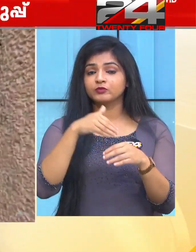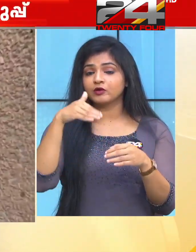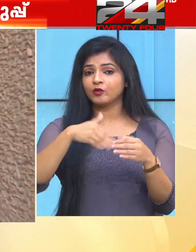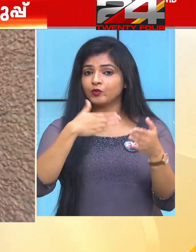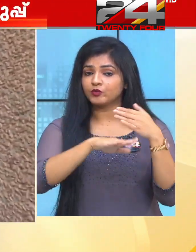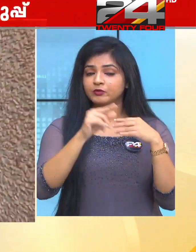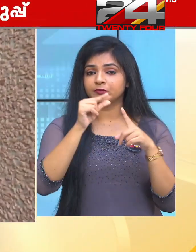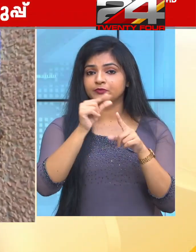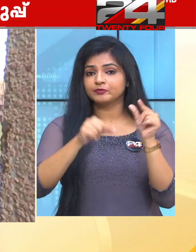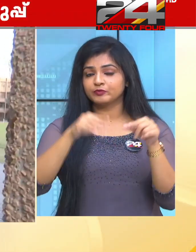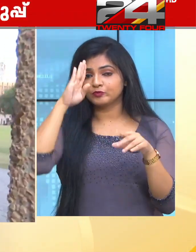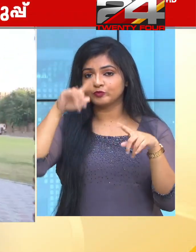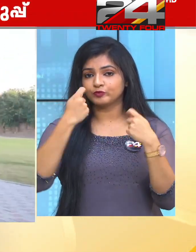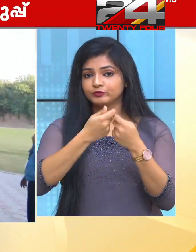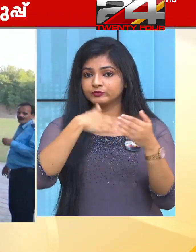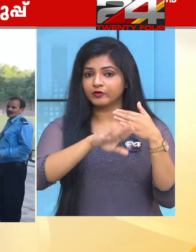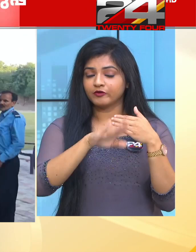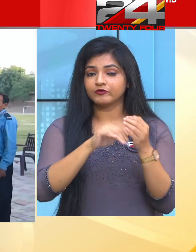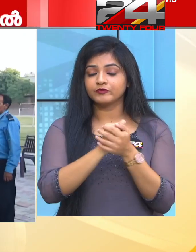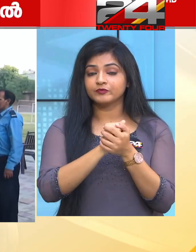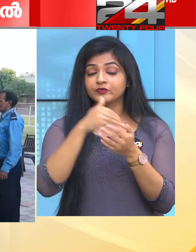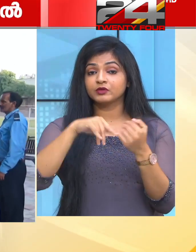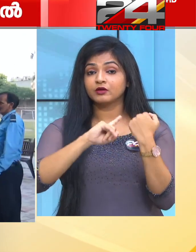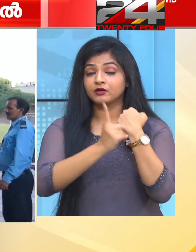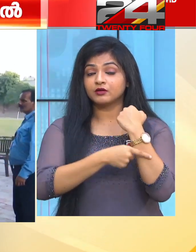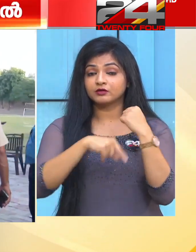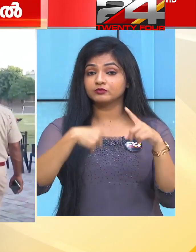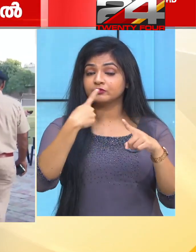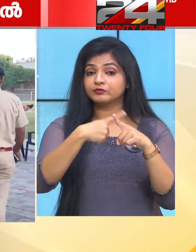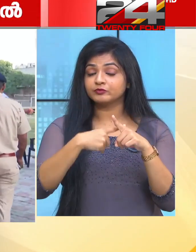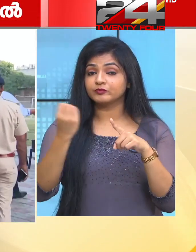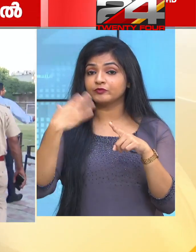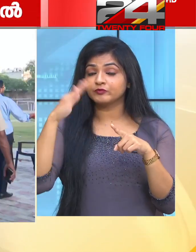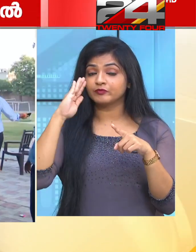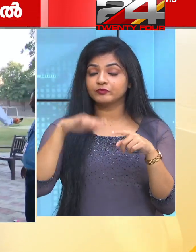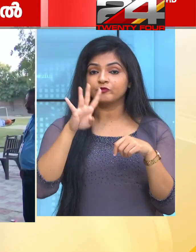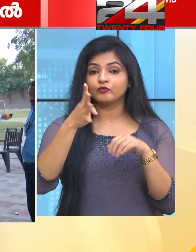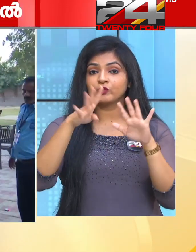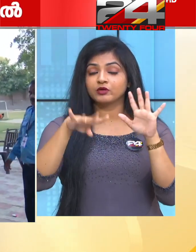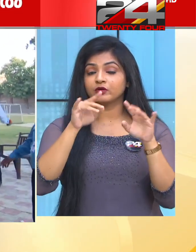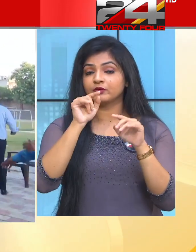ഉള്ളിൽ തന്നെയാണുള്ളത്. ഇതിനോടകം തന്നെ നമുക്ക് ഏറ്റവും ഒടുവിലായി ലഭിച്ചിരിക്കുന്ന കണക്കനുസരിച്ച്